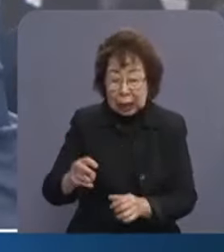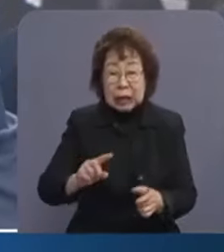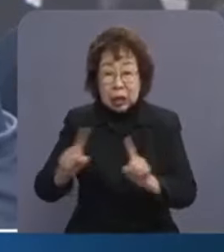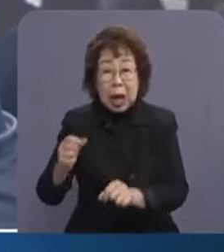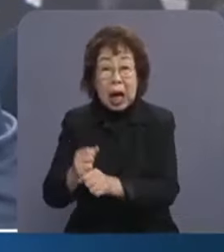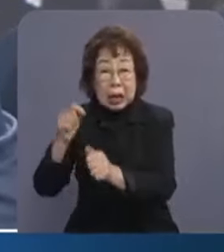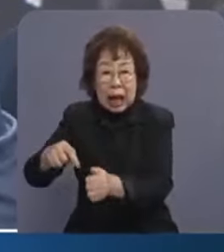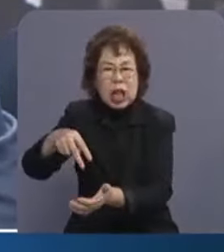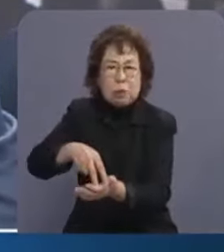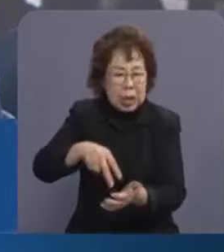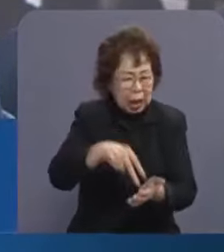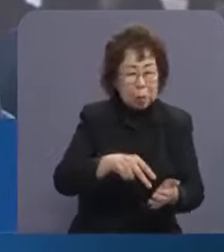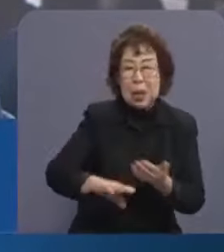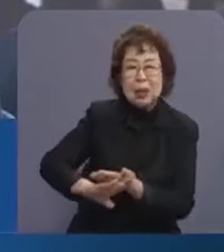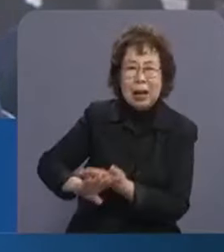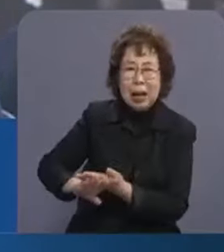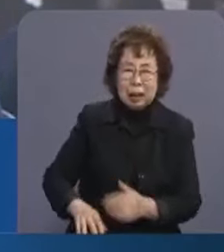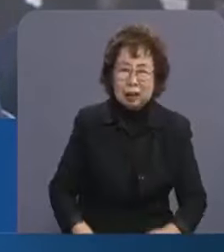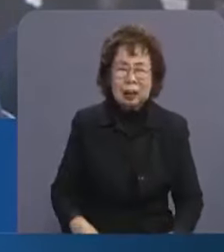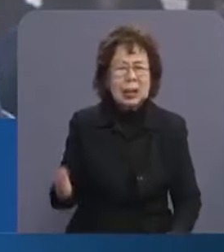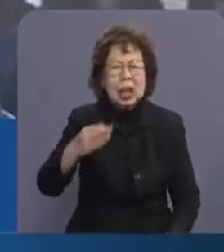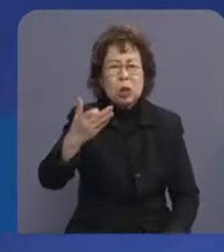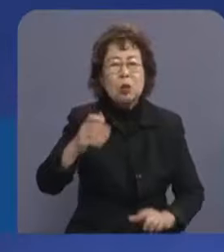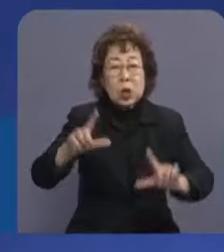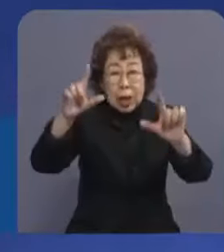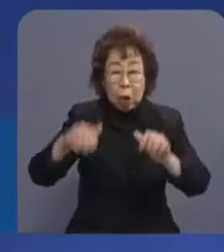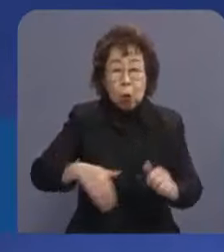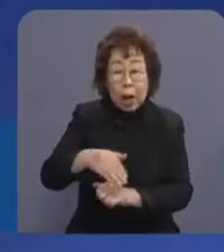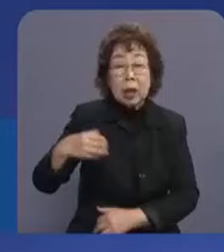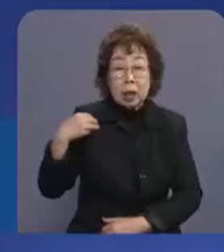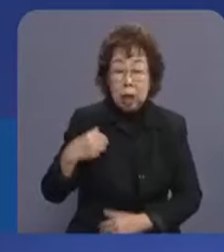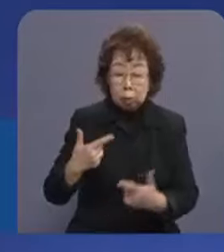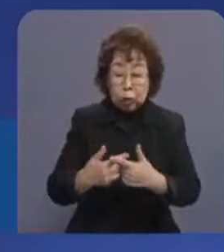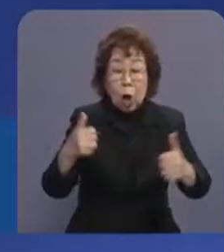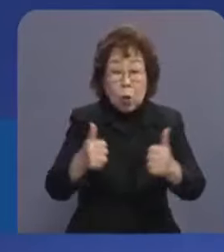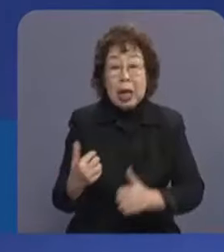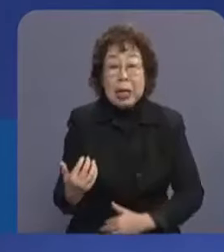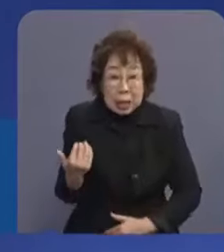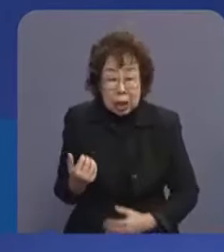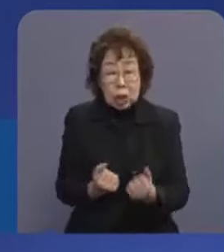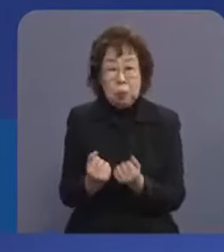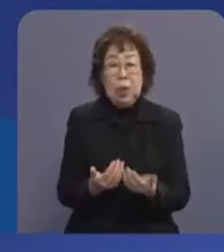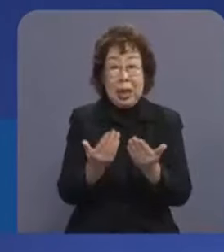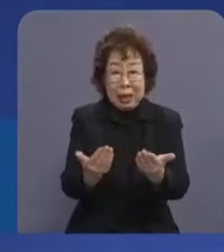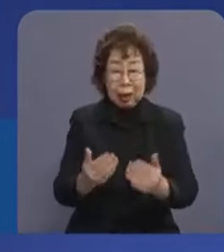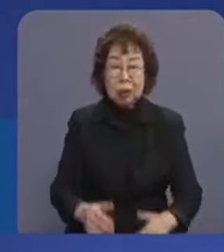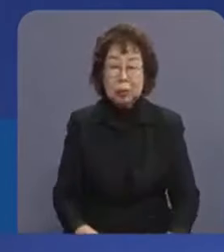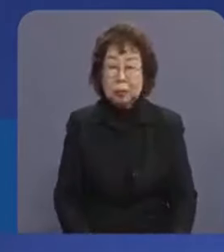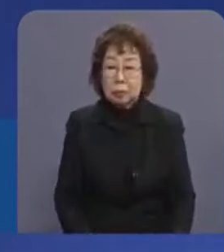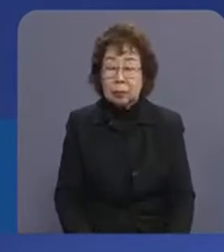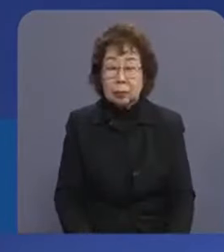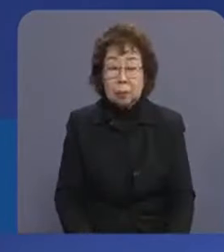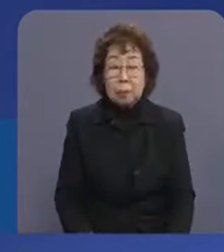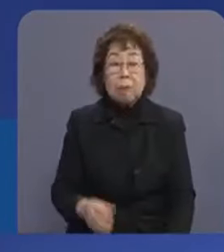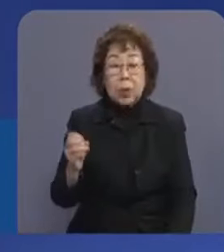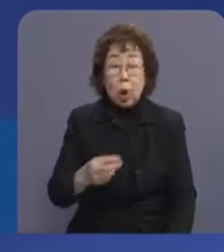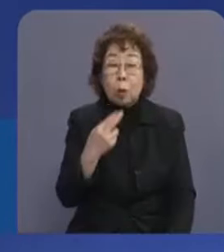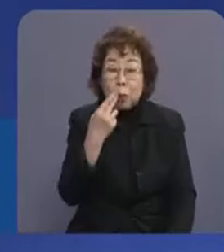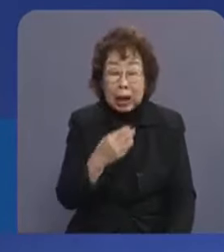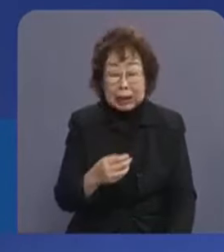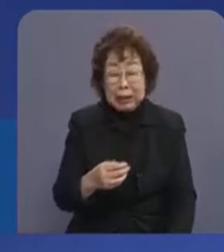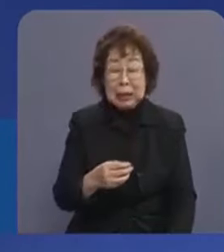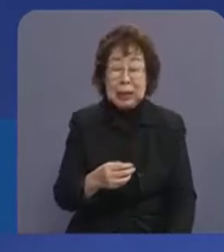하는 쪽의 입장이 팽팽합니다 지난 19일에 환경부가 부산 회의를 앞두고 설명회를 마련했는데요 여기에서도 플라스틱